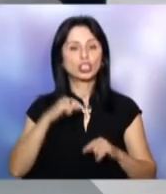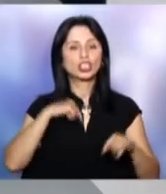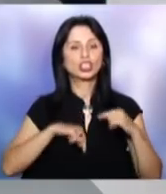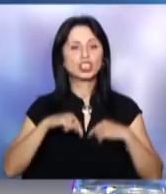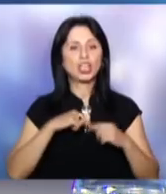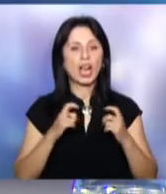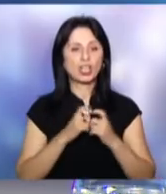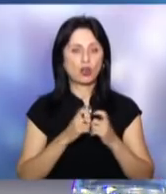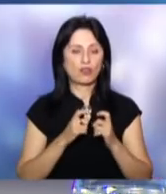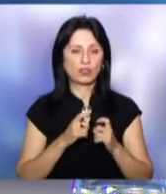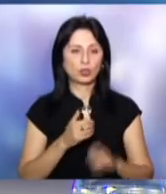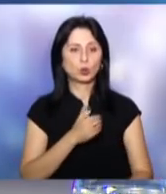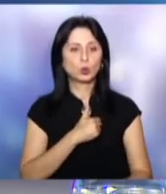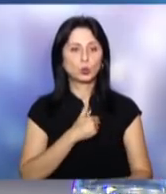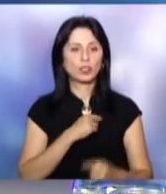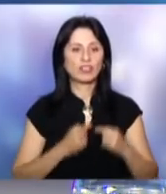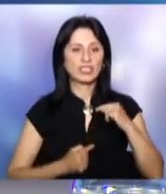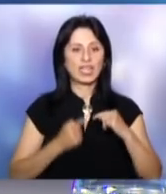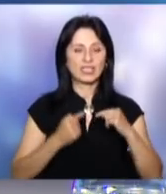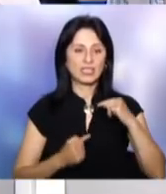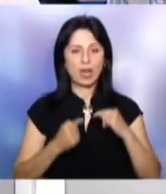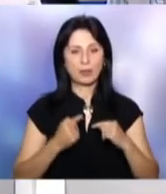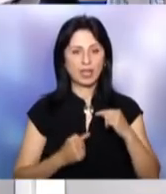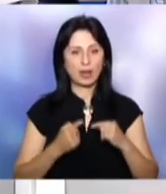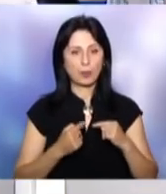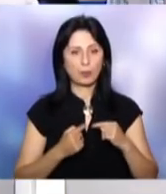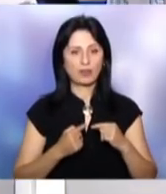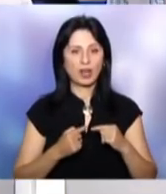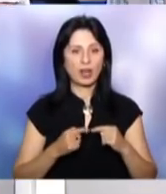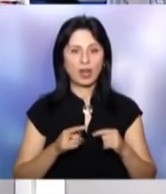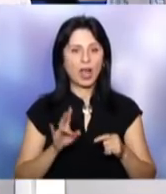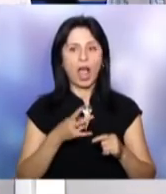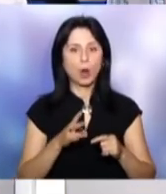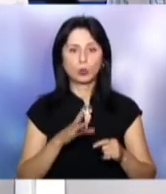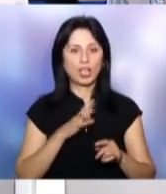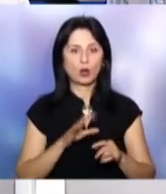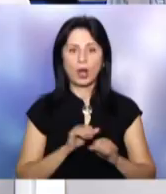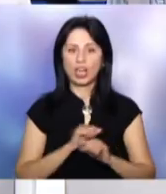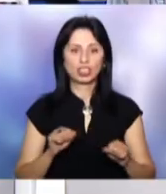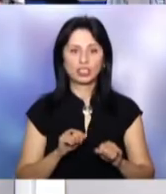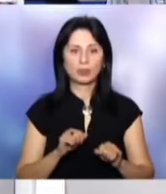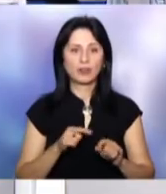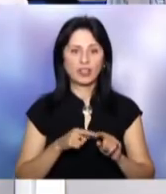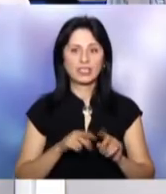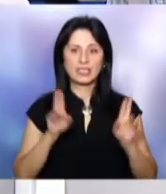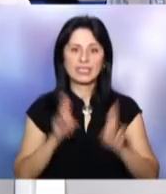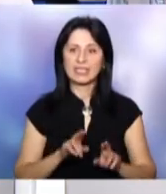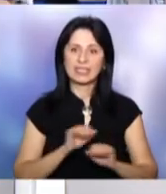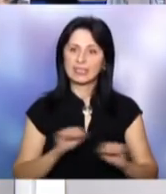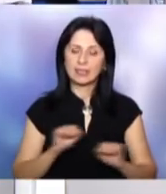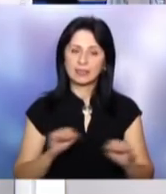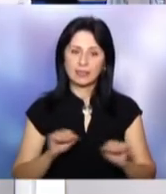შინაგანი კონფლიქტი, როდესაც სურვილს ეწინააღმდეგება, ასე არ უნდა მოხდეს, ეს არ შეიძლება, რომ მოხდეს, ეს წესი არ